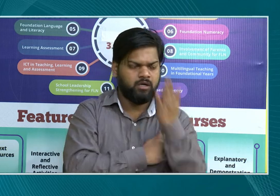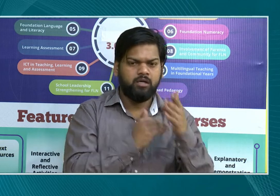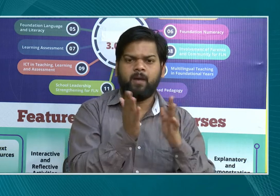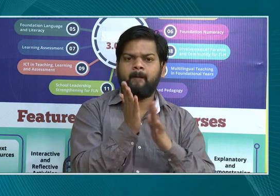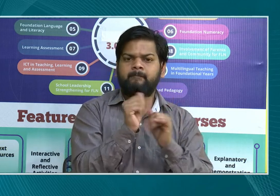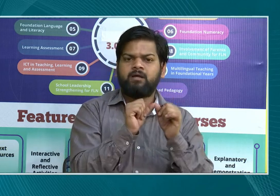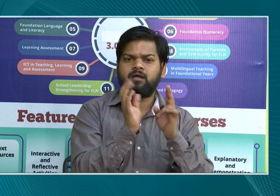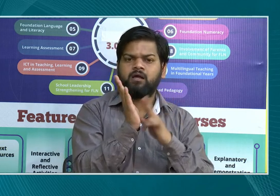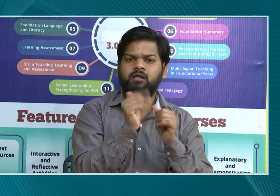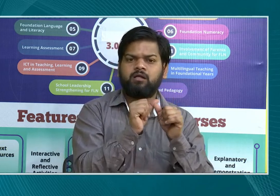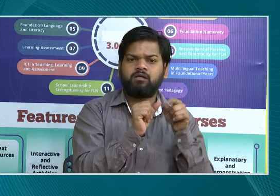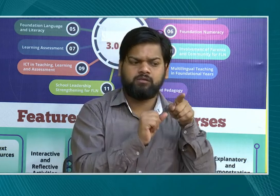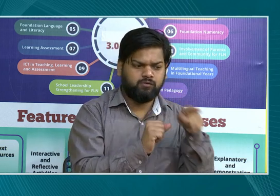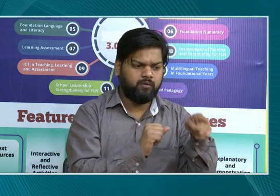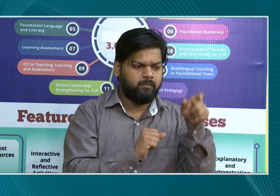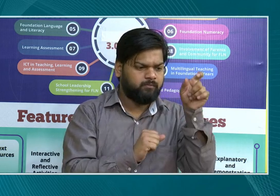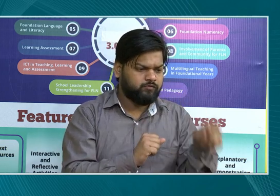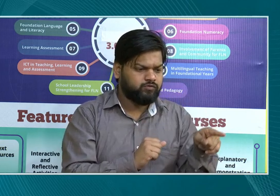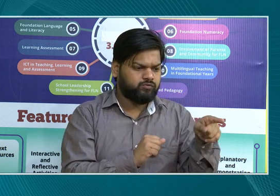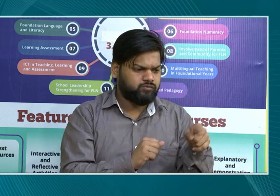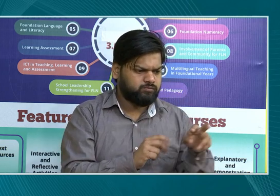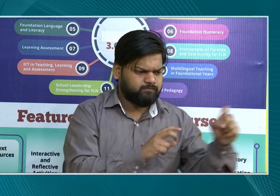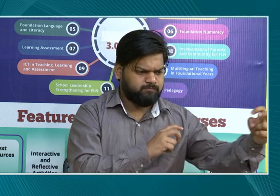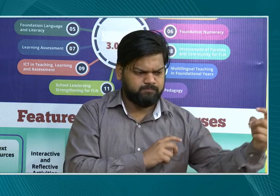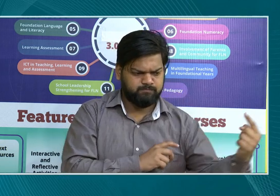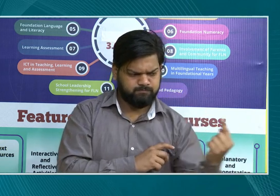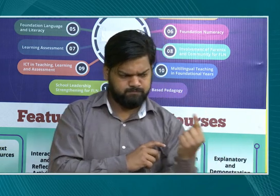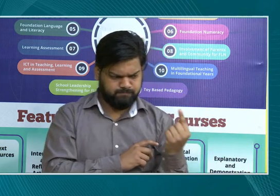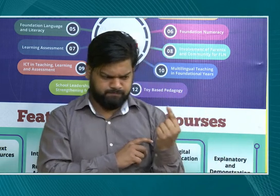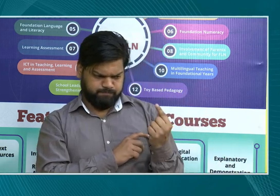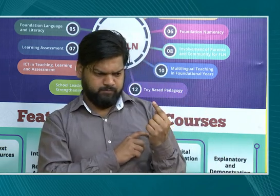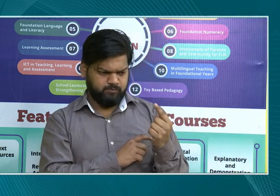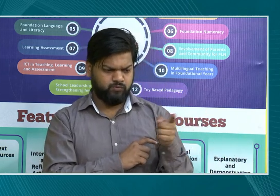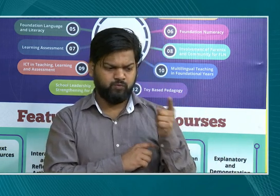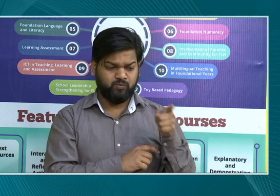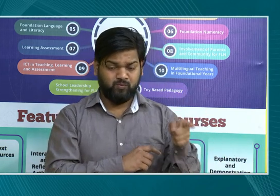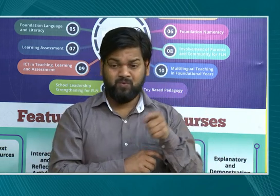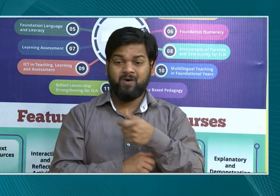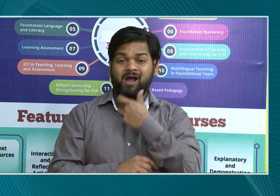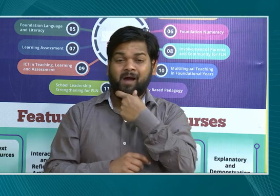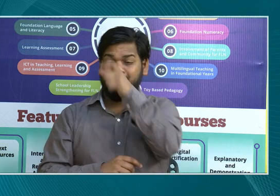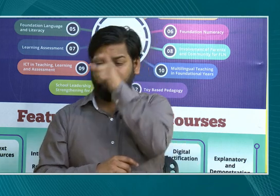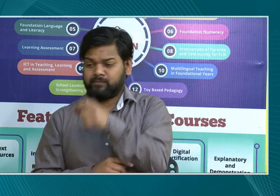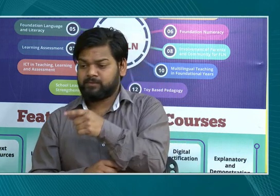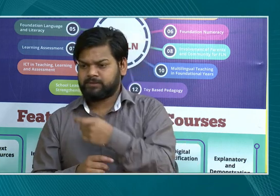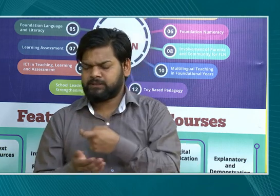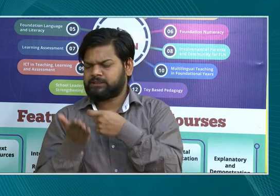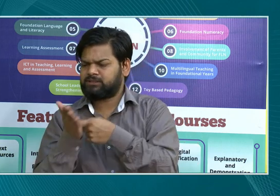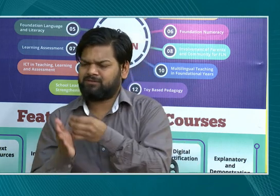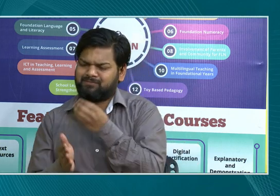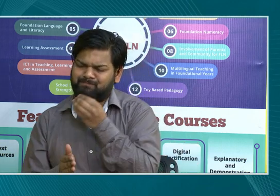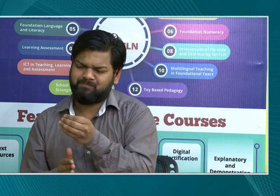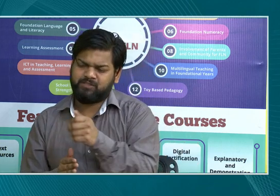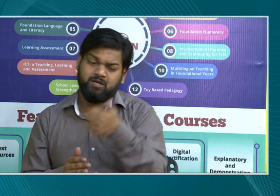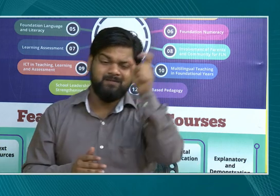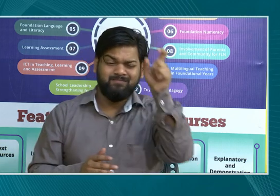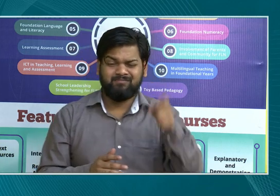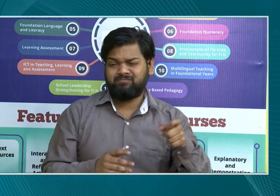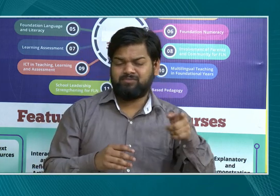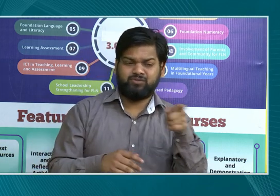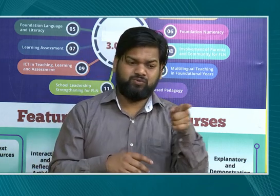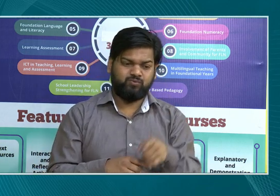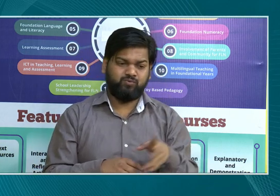उनसे वो आग्रह करती हैं की आपकी दुश्मनी जो है सशस्त्र विद्रोहियों से है इस जड़